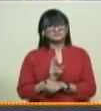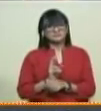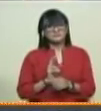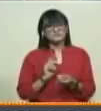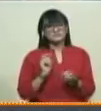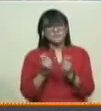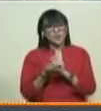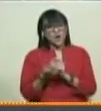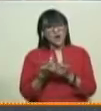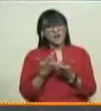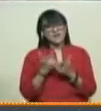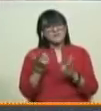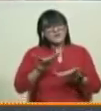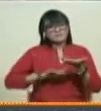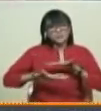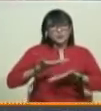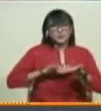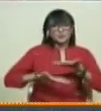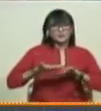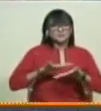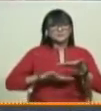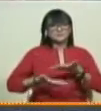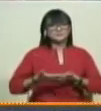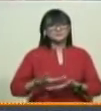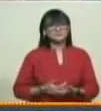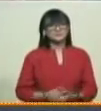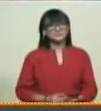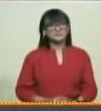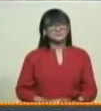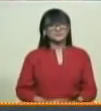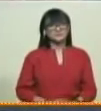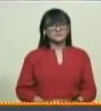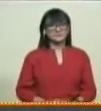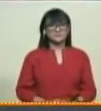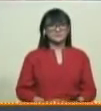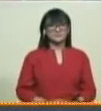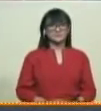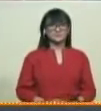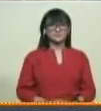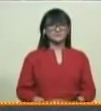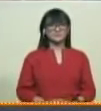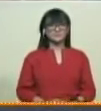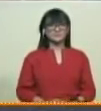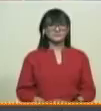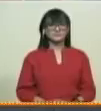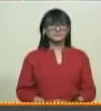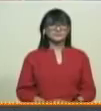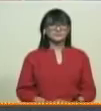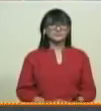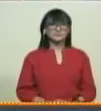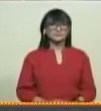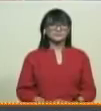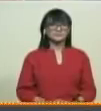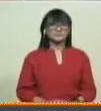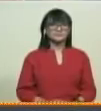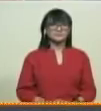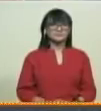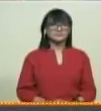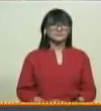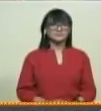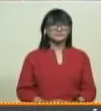libre comercio. Venezuela ile madencilik, savunma sanayi, sivil havacılık gibi alanlarda